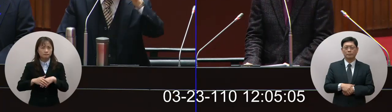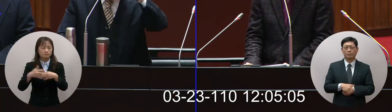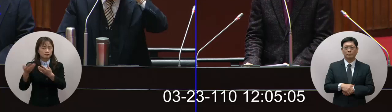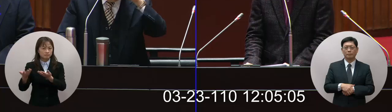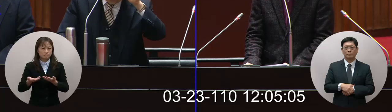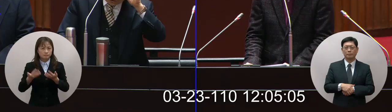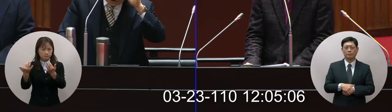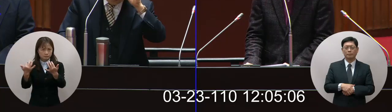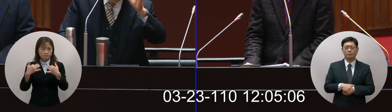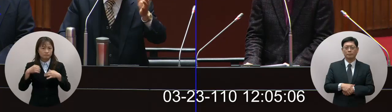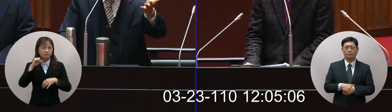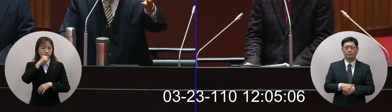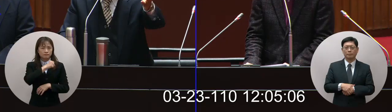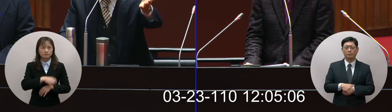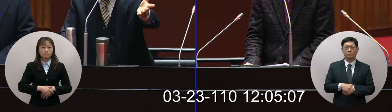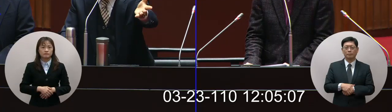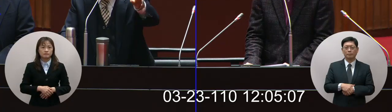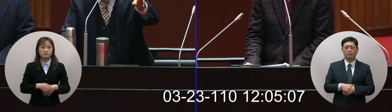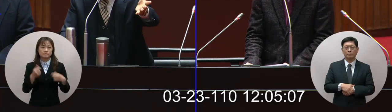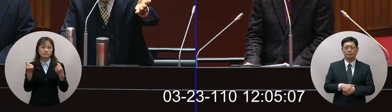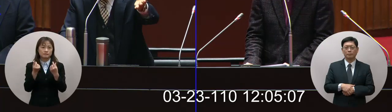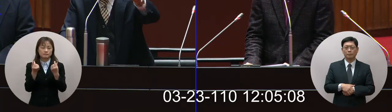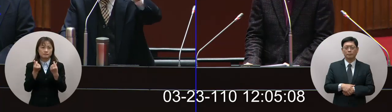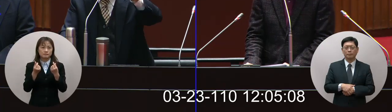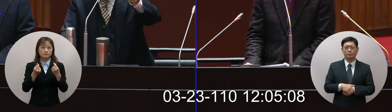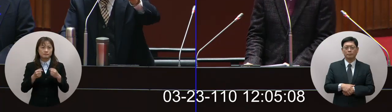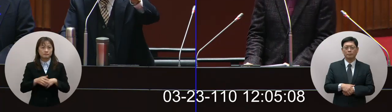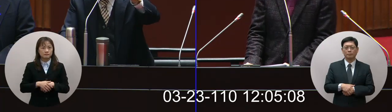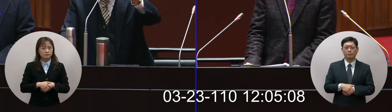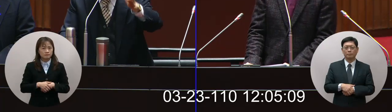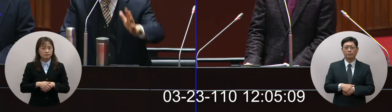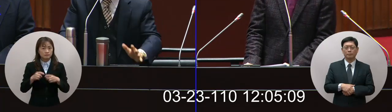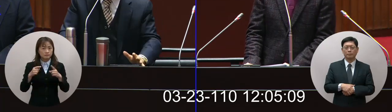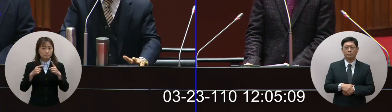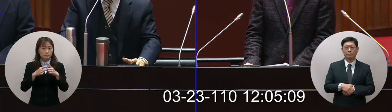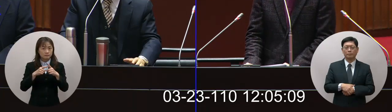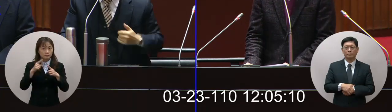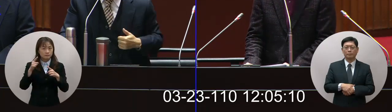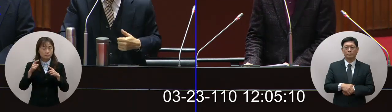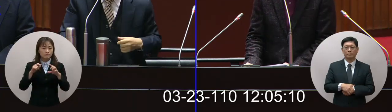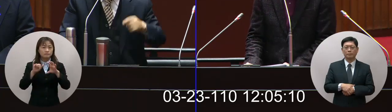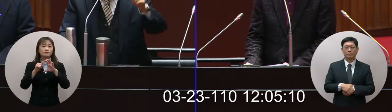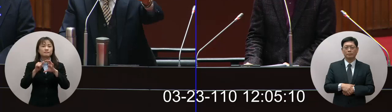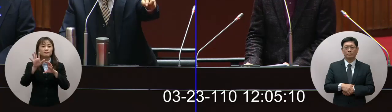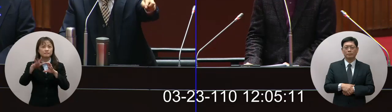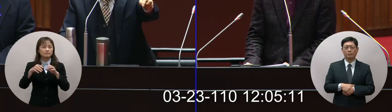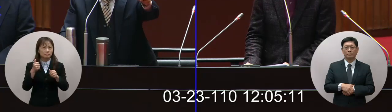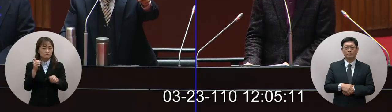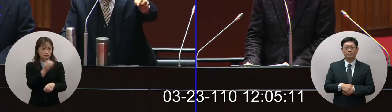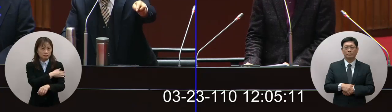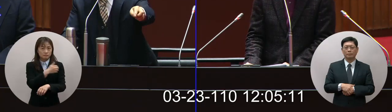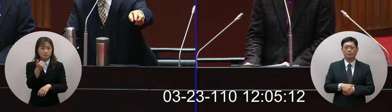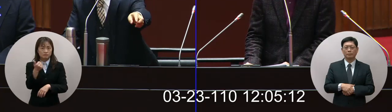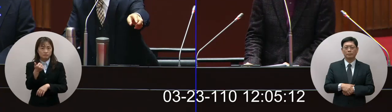个 YouTube 那个人才那个陈先生啊，他讲现